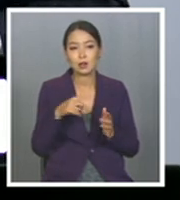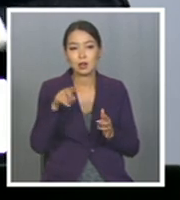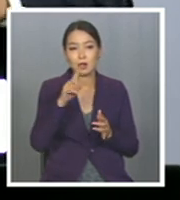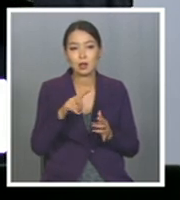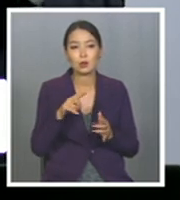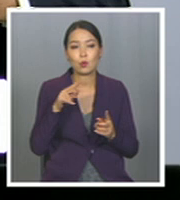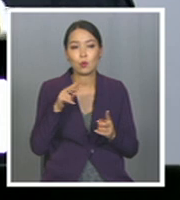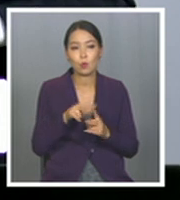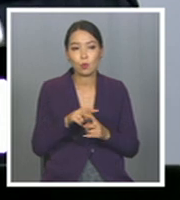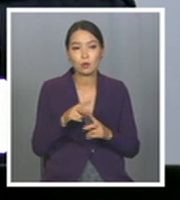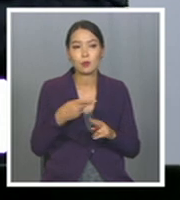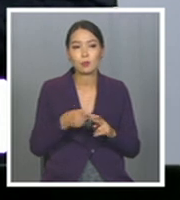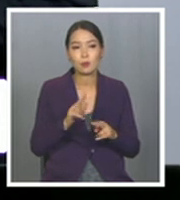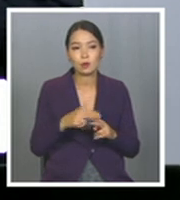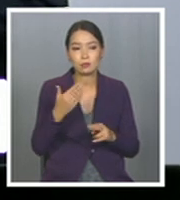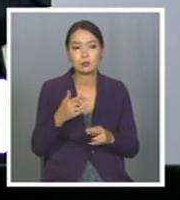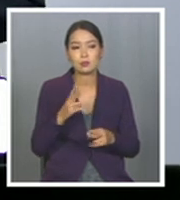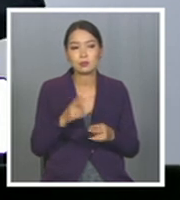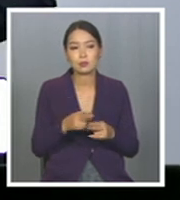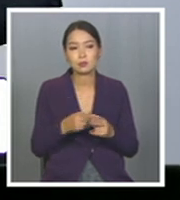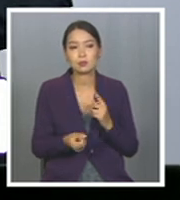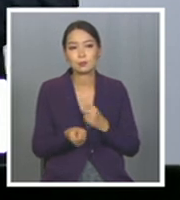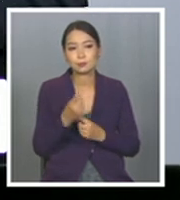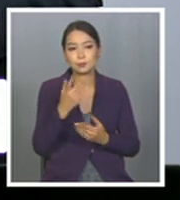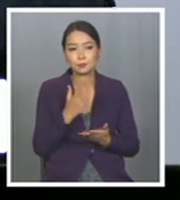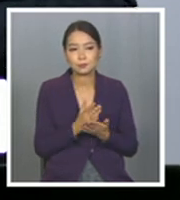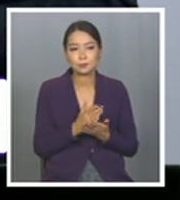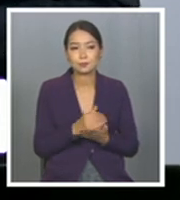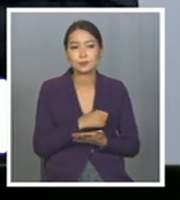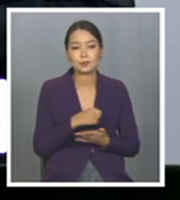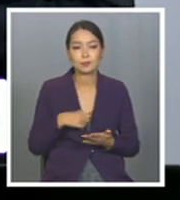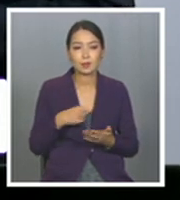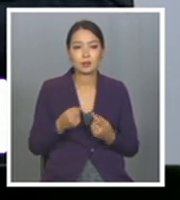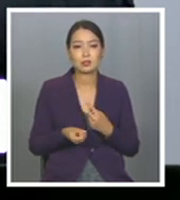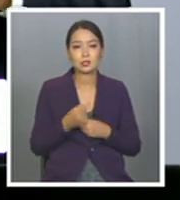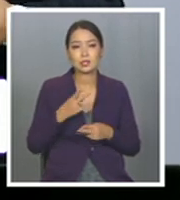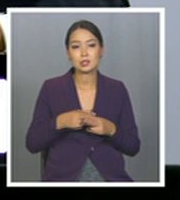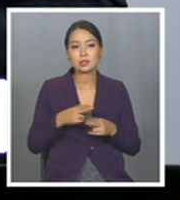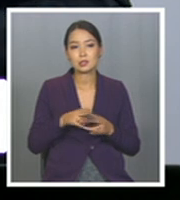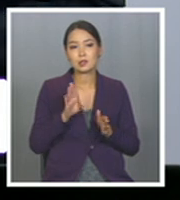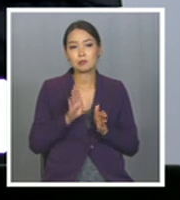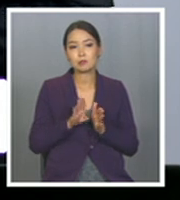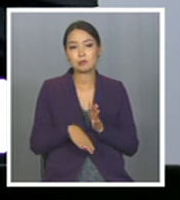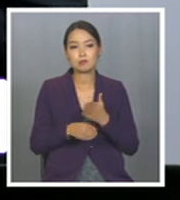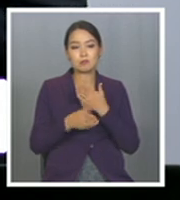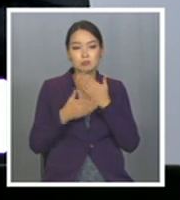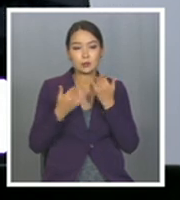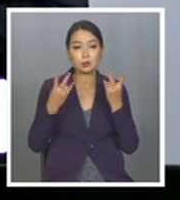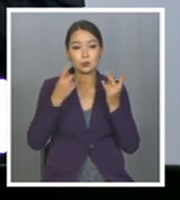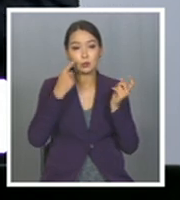түрде ол жерде кедергі пайда болады. Яғни катушкада өзінің кедергісі пайда болады. Сол кедергіні бізге анықтауымыз